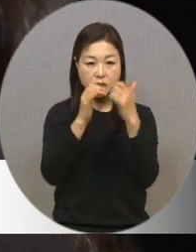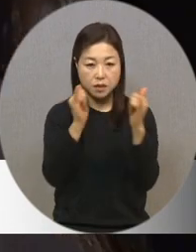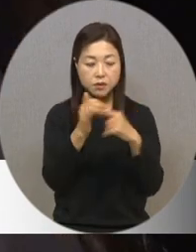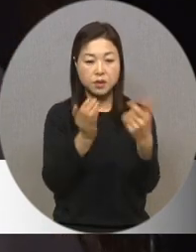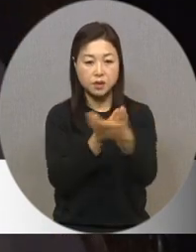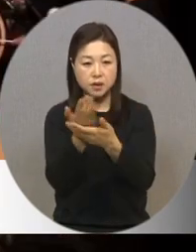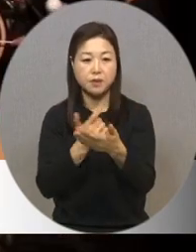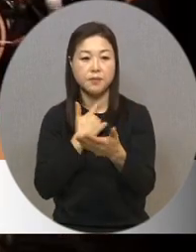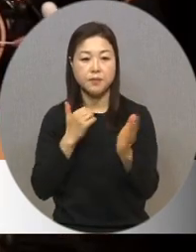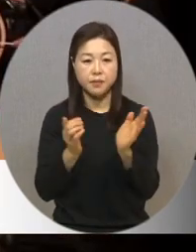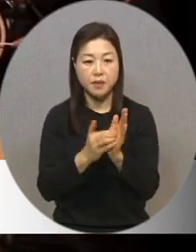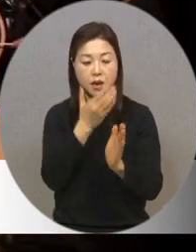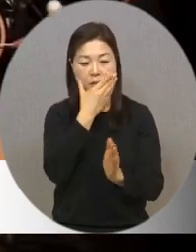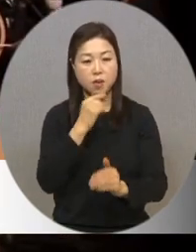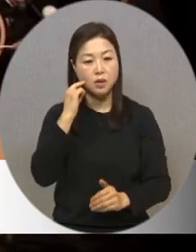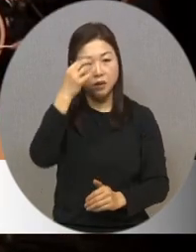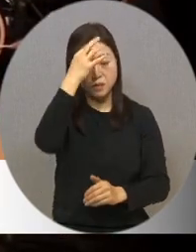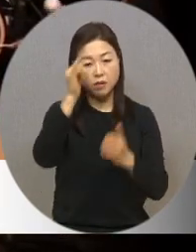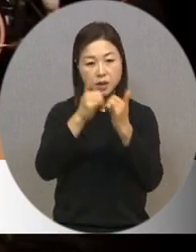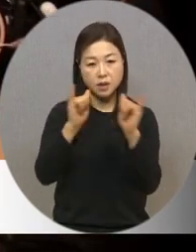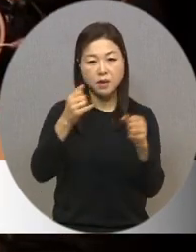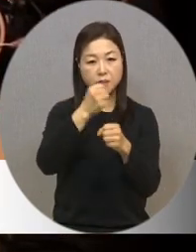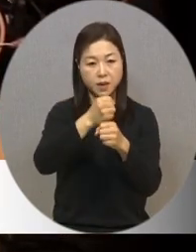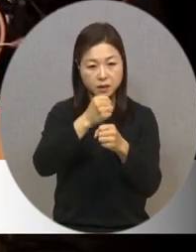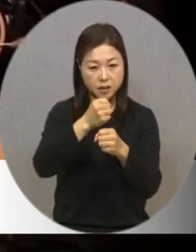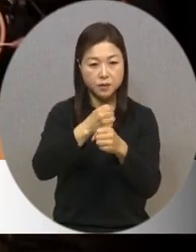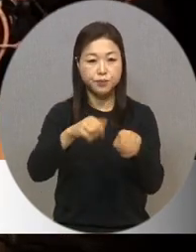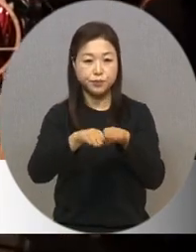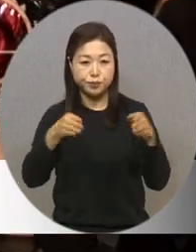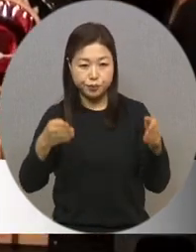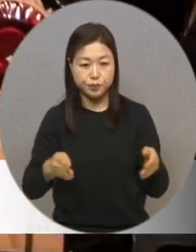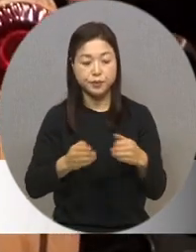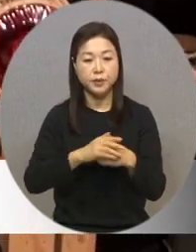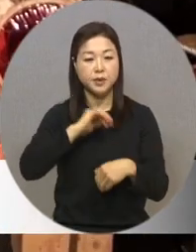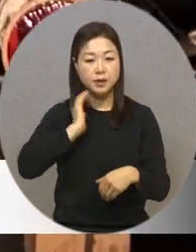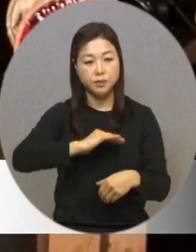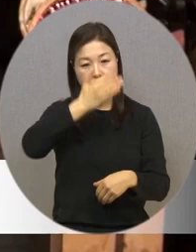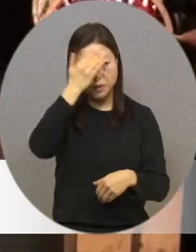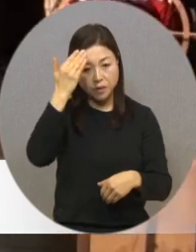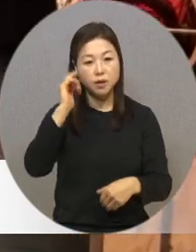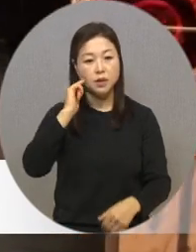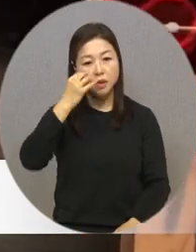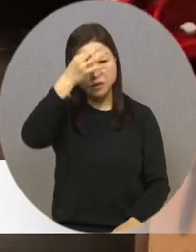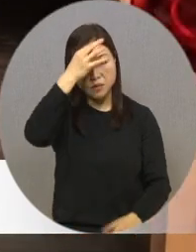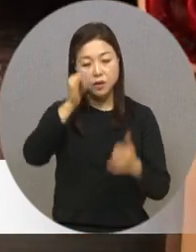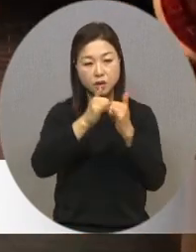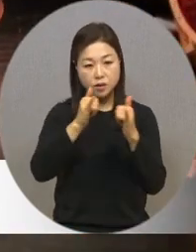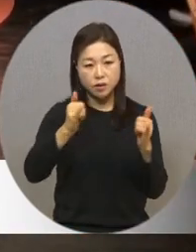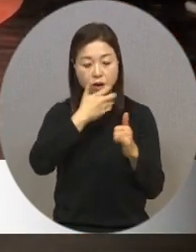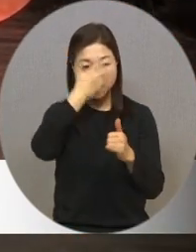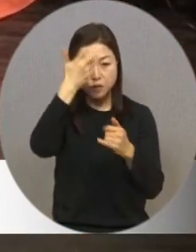행복한 예술가들이 만들어내는 무대, 의정부 청년 예술인들의 꿈을 펼쳐갈 무대가